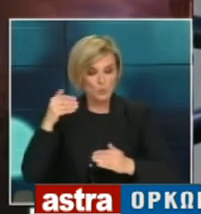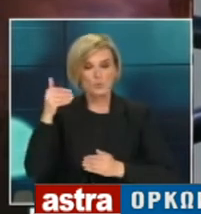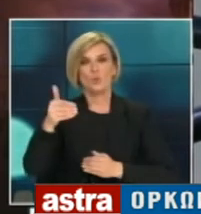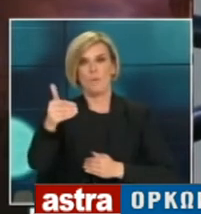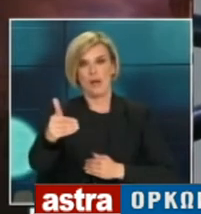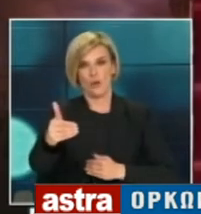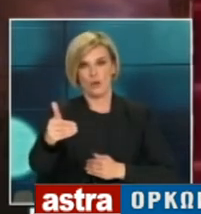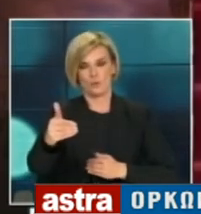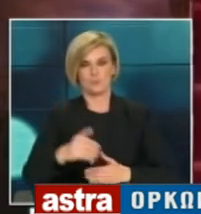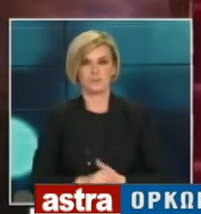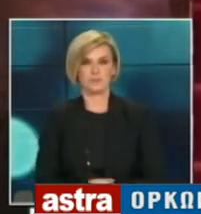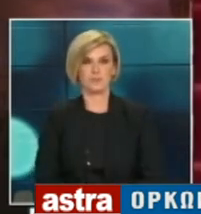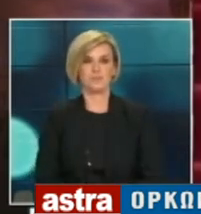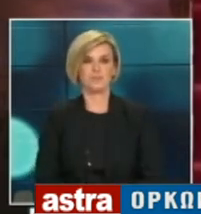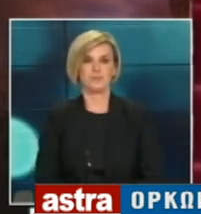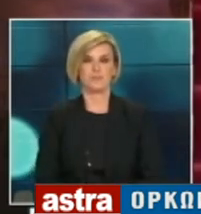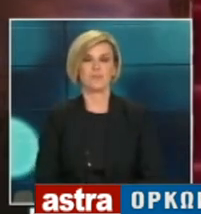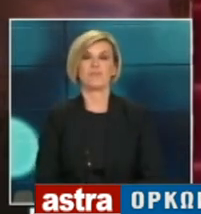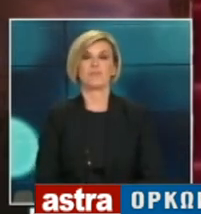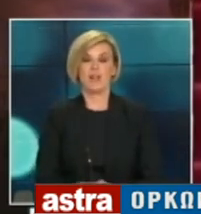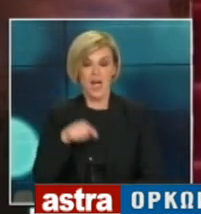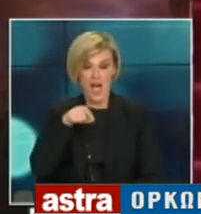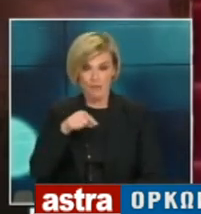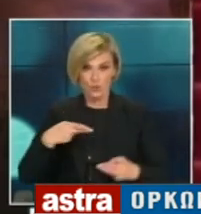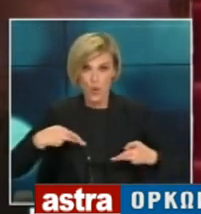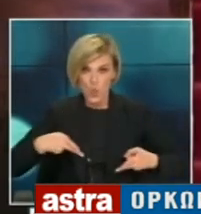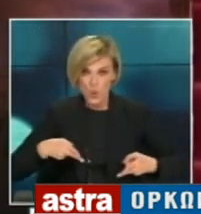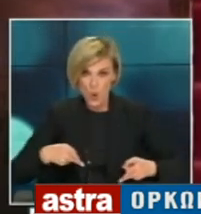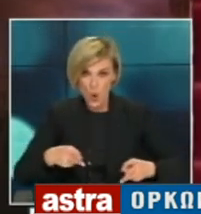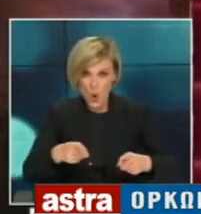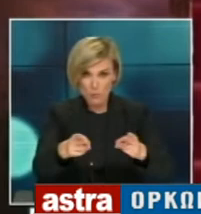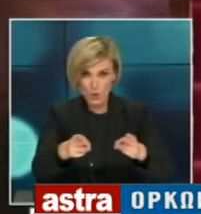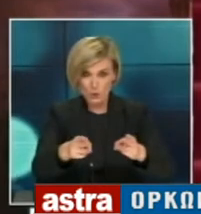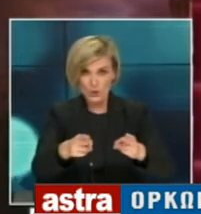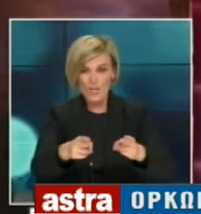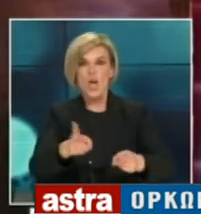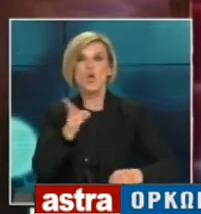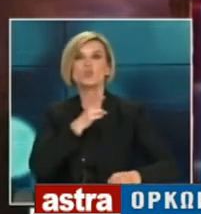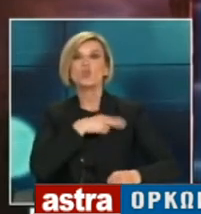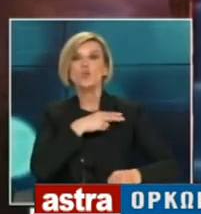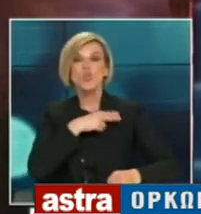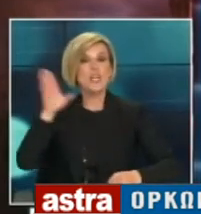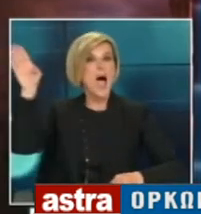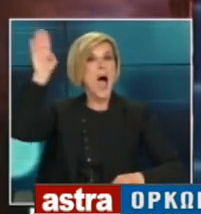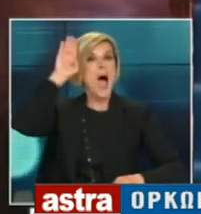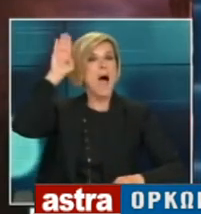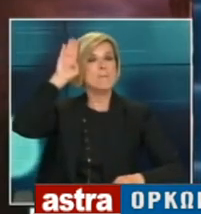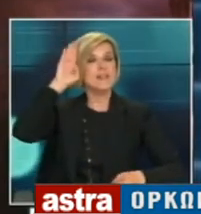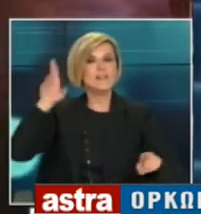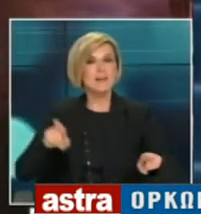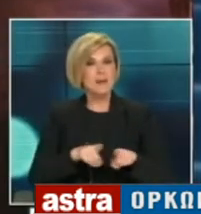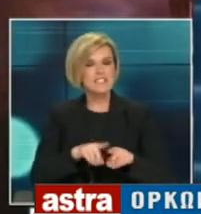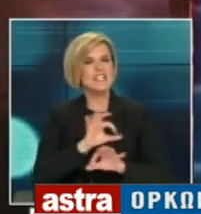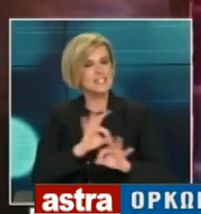πρέπει να διαβούμε αυτό το μονοπάτι ως οι Ηνωμένες Πολιτείες Αμερικής. Αν το κάνουμε αυτό, τότε σας εγγυώμαι ότι δεν